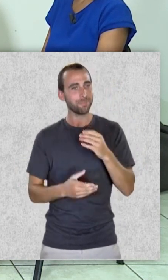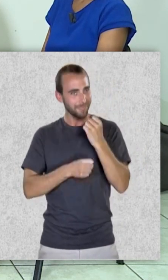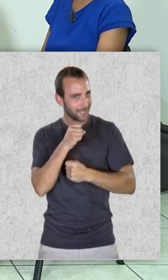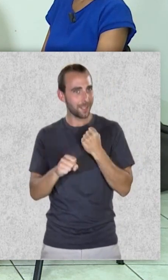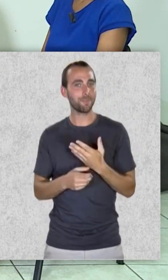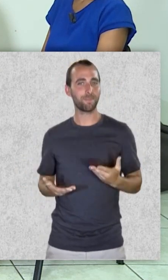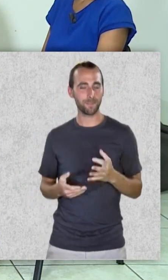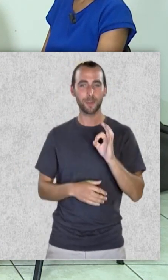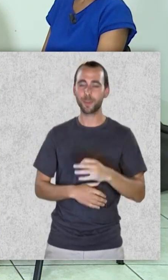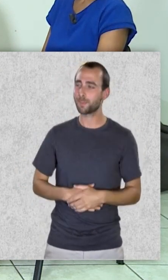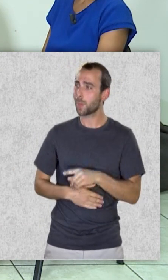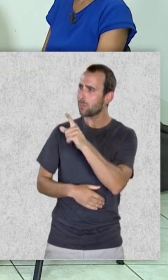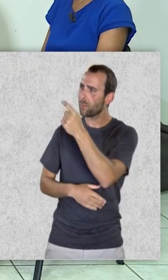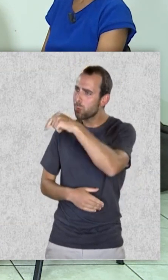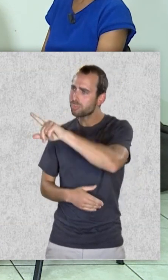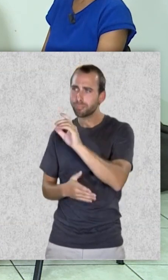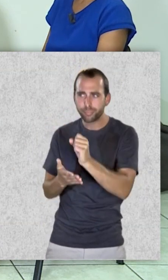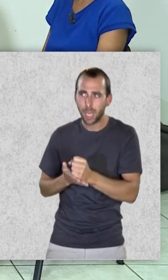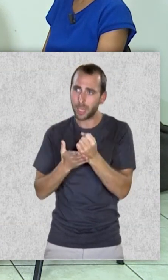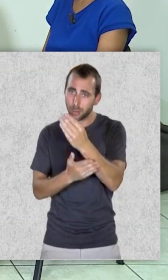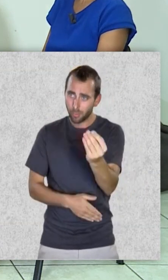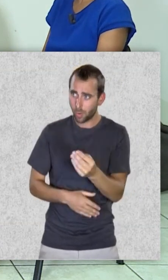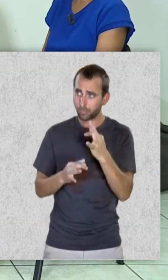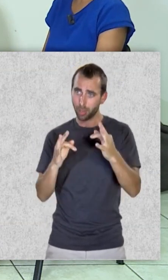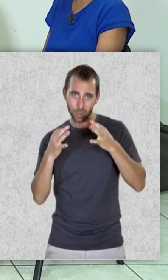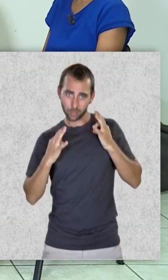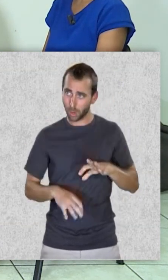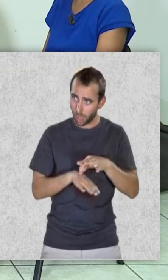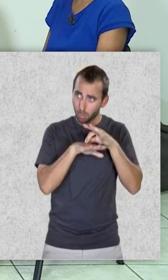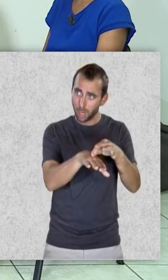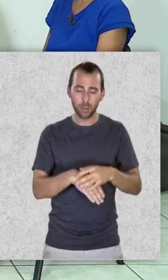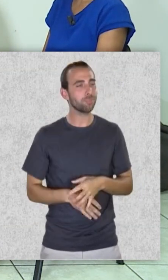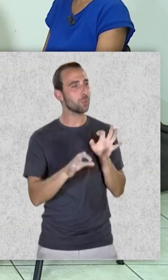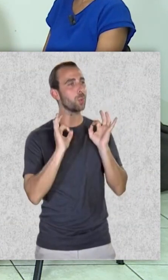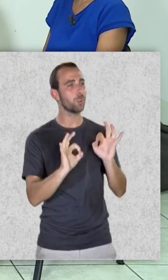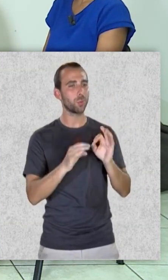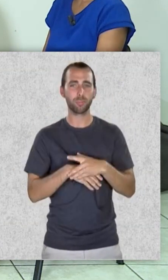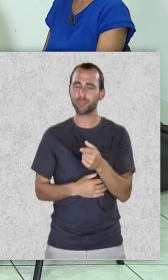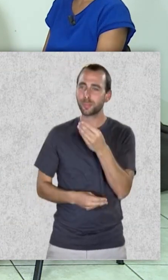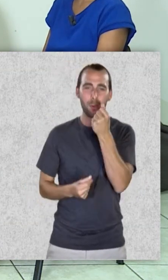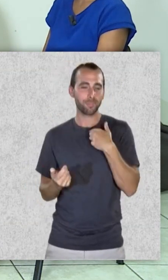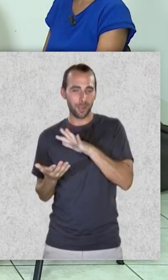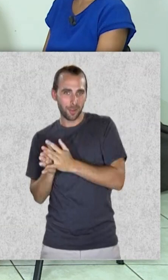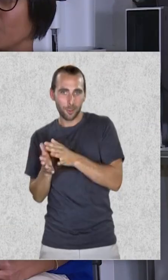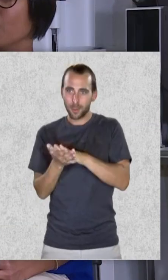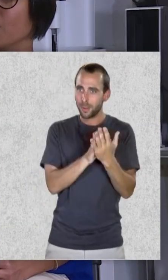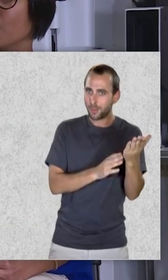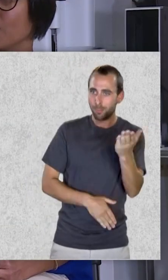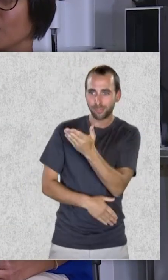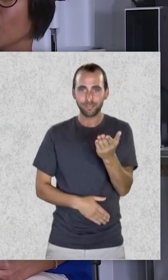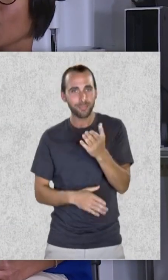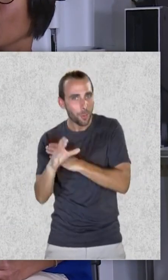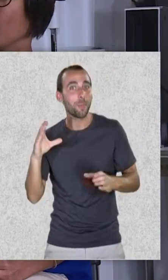à travers un accompagnement scolaire, c'est bien ça? Tout à fait. On est complémentaires, je dirais, avec le CCD. Nous intervenons